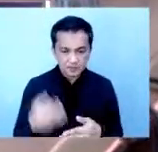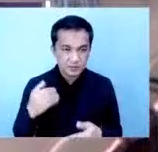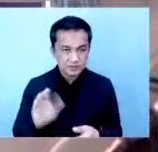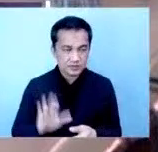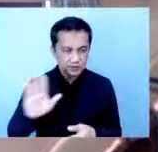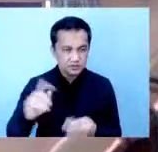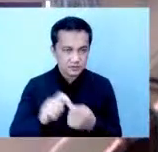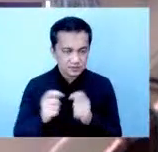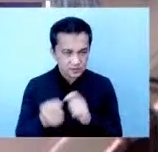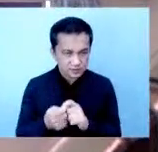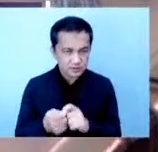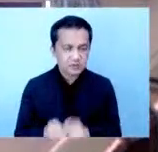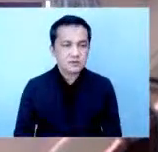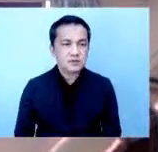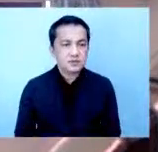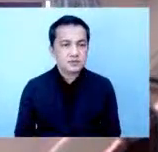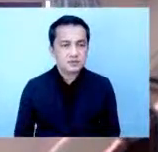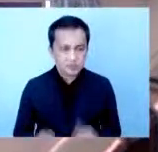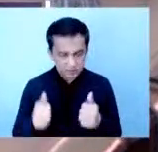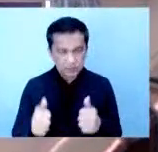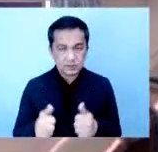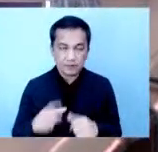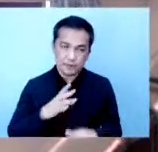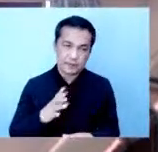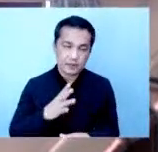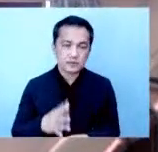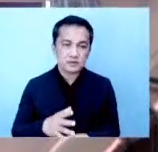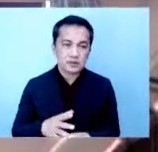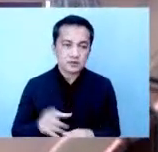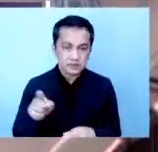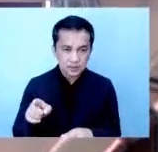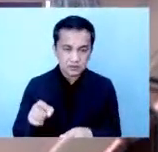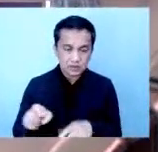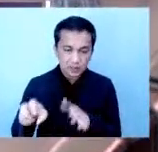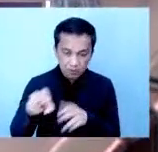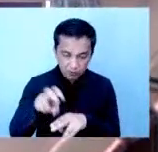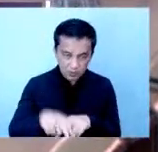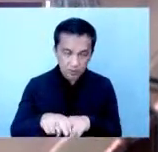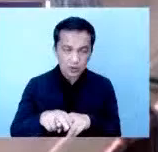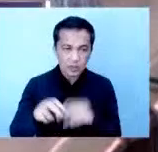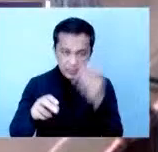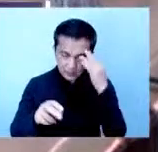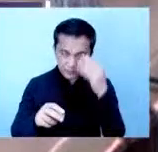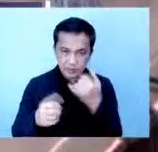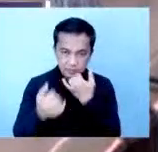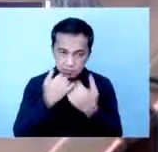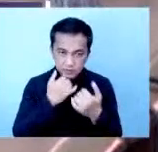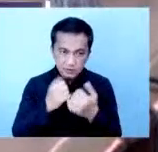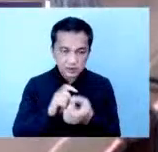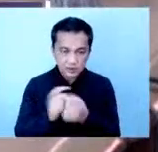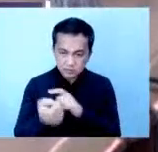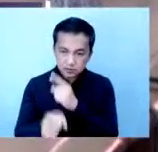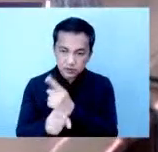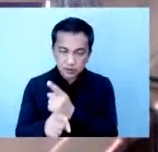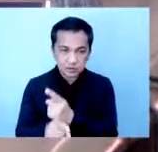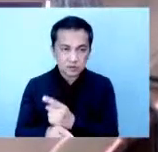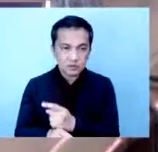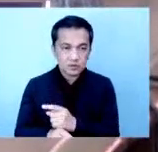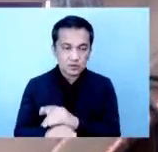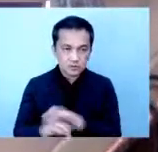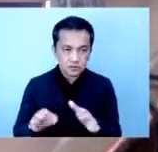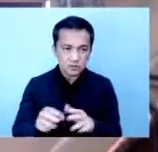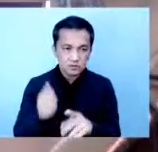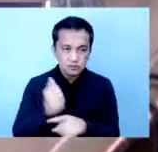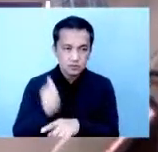term, okay? Sige, granting ganun na nga. Now, ikaw na nakaupot, alam mo may mga violation, correct it. Wag na, don't blame